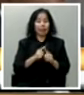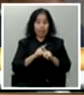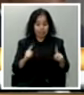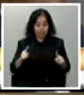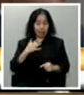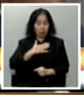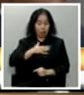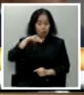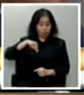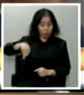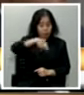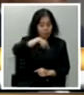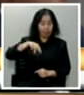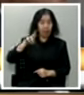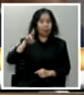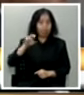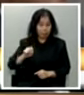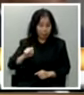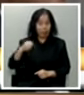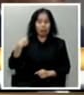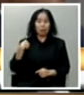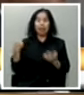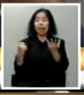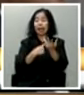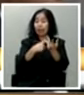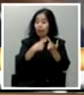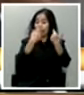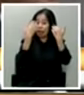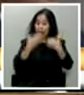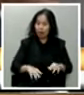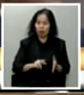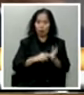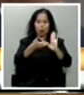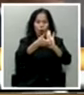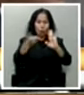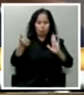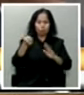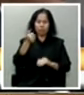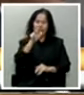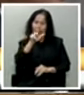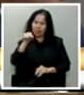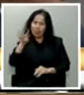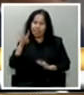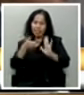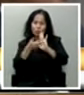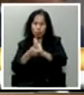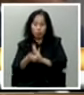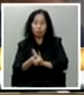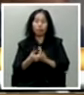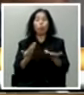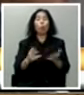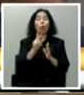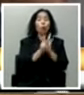เองหลังจากที่มีคะแนนออกมาแล้วห่างกัน 3-4 คะแนนอาศัยข้อบังคับ